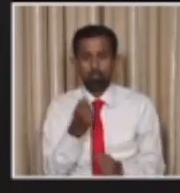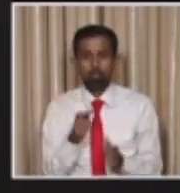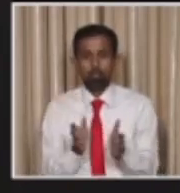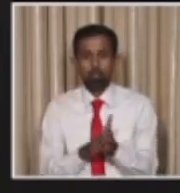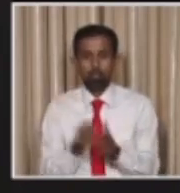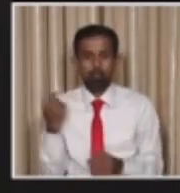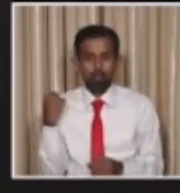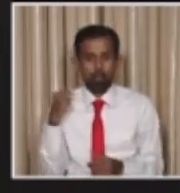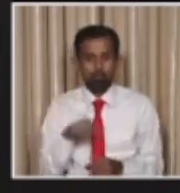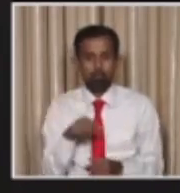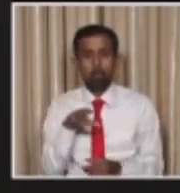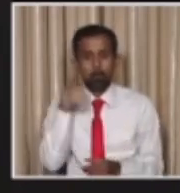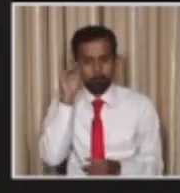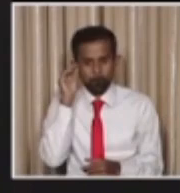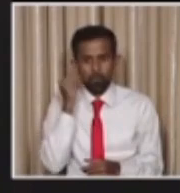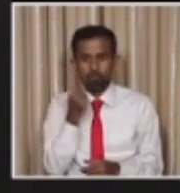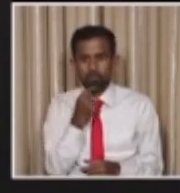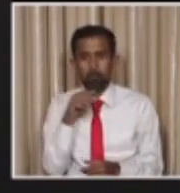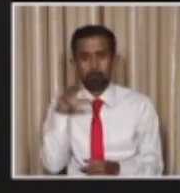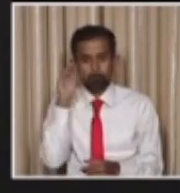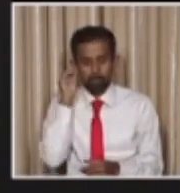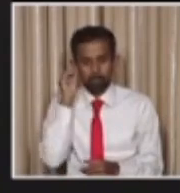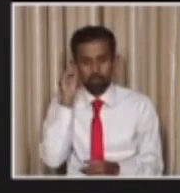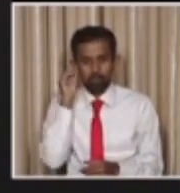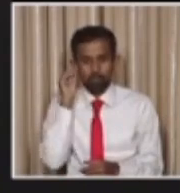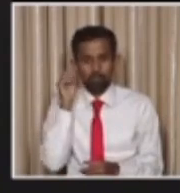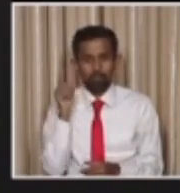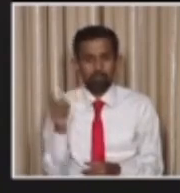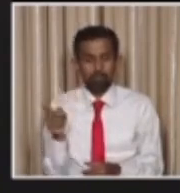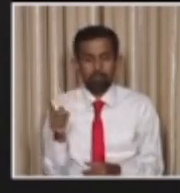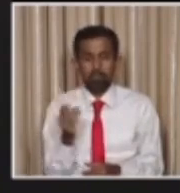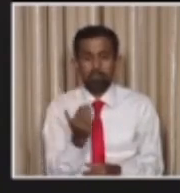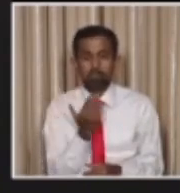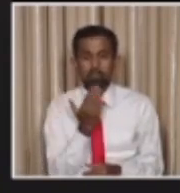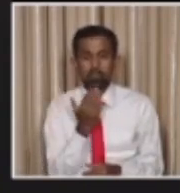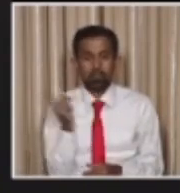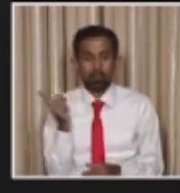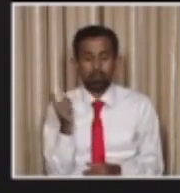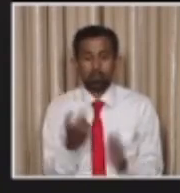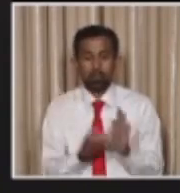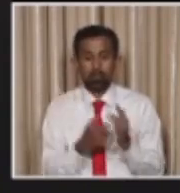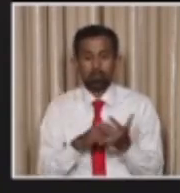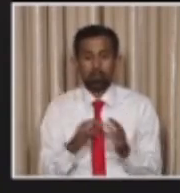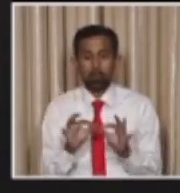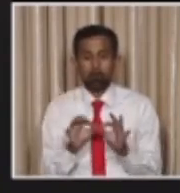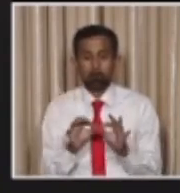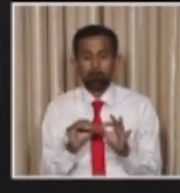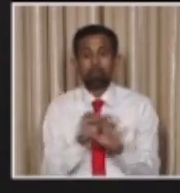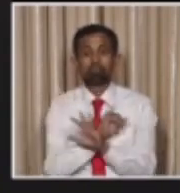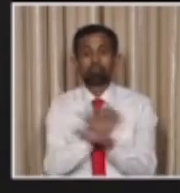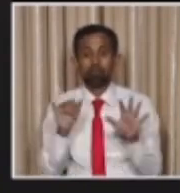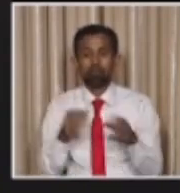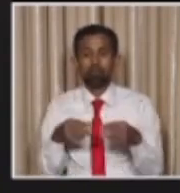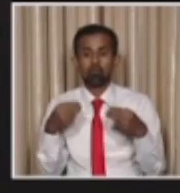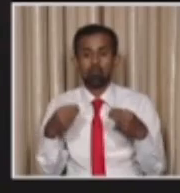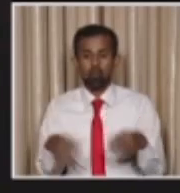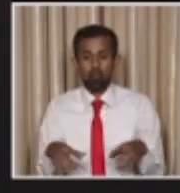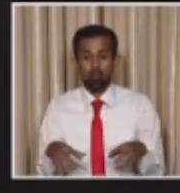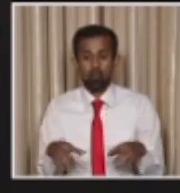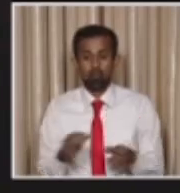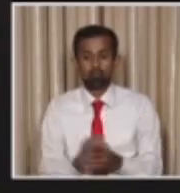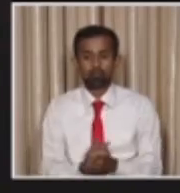සභාවට ඇවිල්ලා පිළිගත්තා ඒ සඳහා ඒ සඳහා රුපියල් බිලියන 16ක පාඩුවක් සිද්ධ වෙලා තියෙනවා